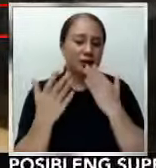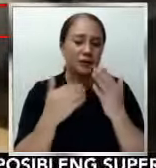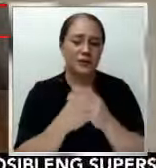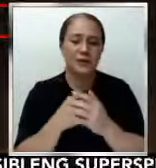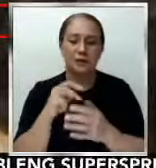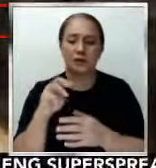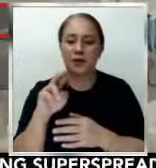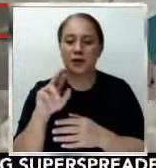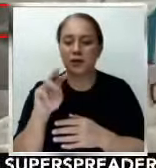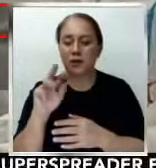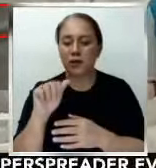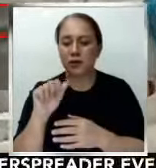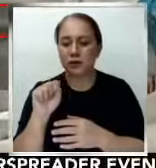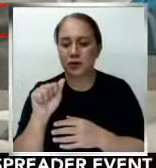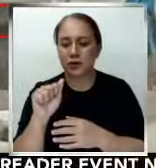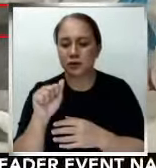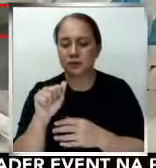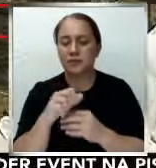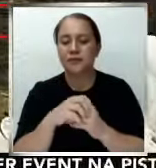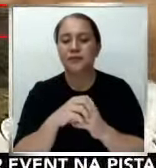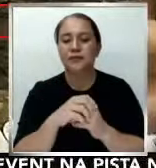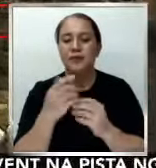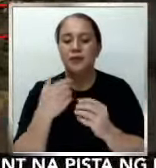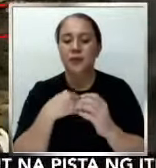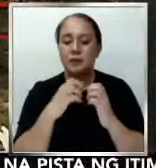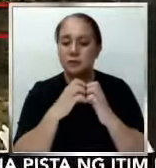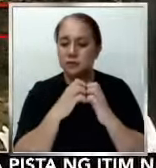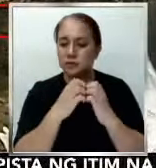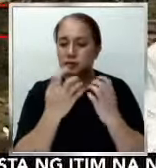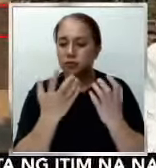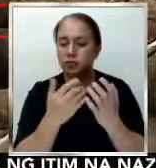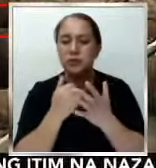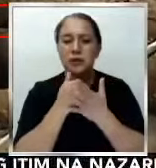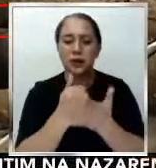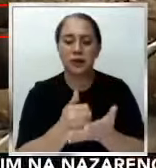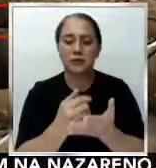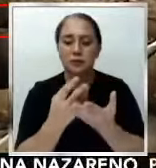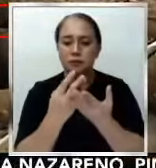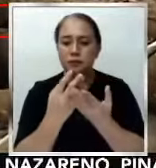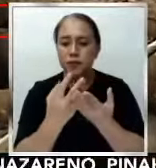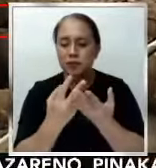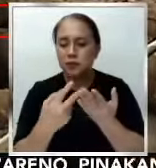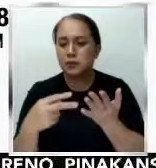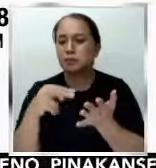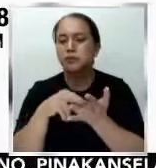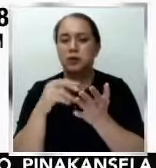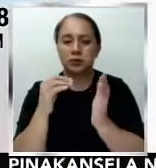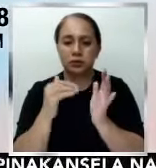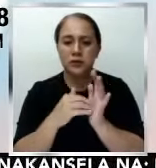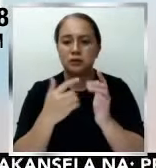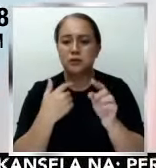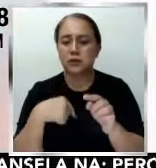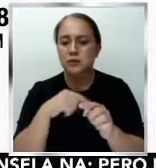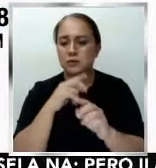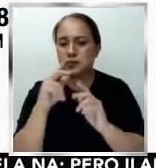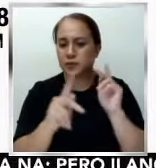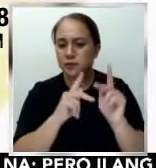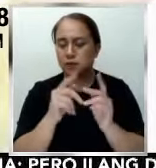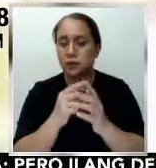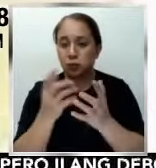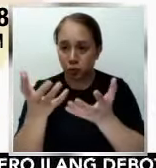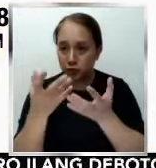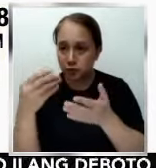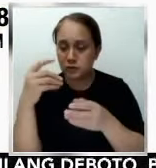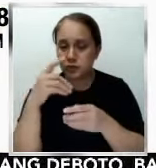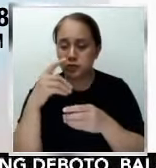Siam Ceramics. Mga kapuso, tulungan natin makabangon muli ang ating mga kababayan. Sa mga nais mag-donate,